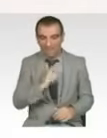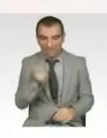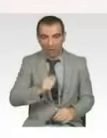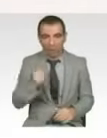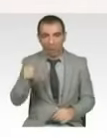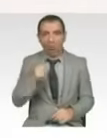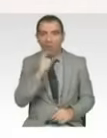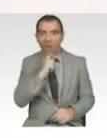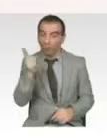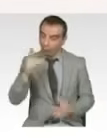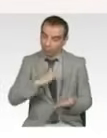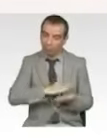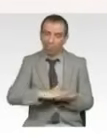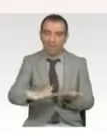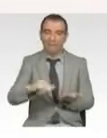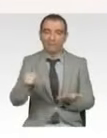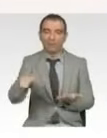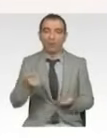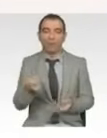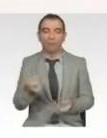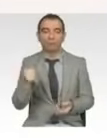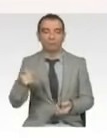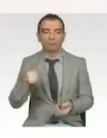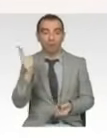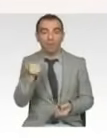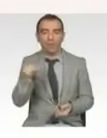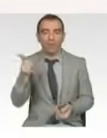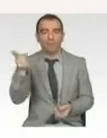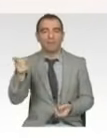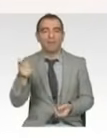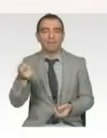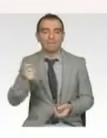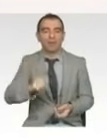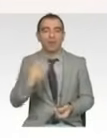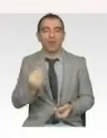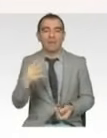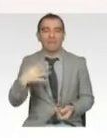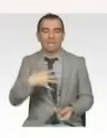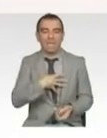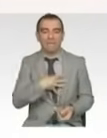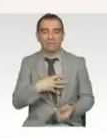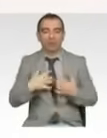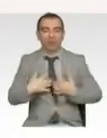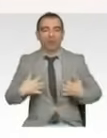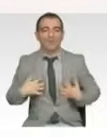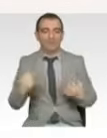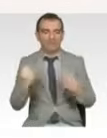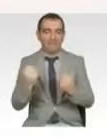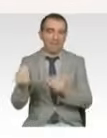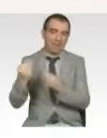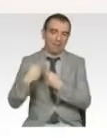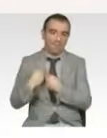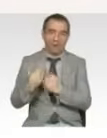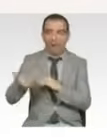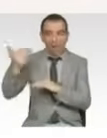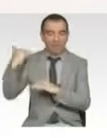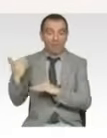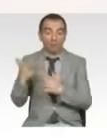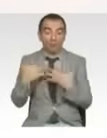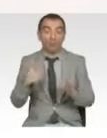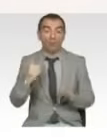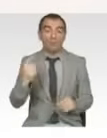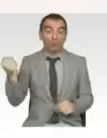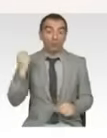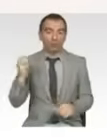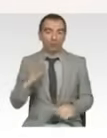o hatamızı da düzeltiyor. Yapımcı olarak bizim de kendimize güvenimizi sağlıyor açıkçası. Çünkü arkamızda büyük bir güç var. Böyle